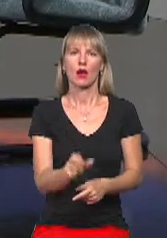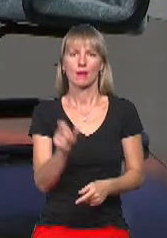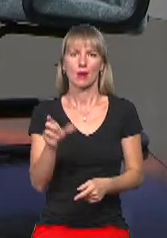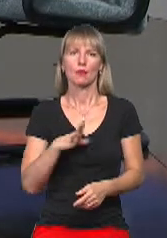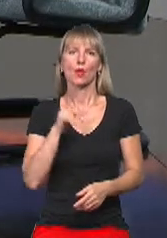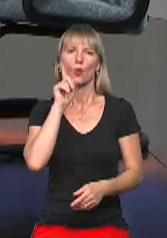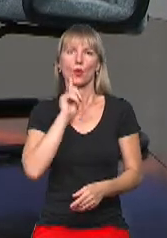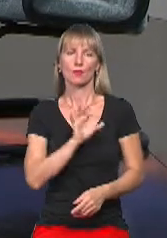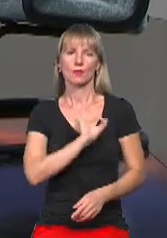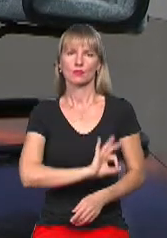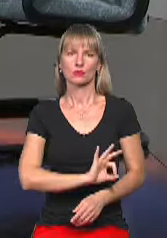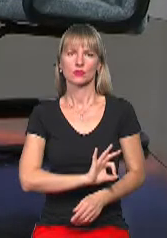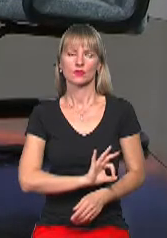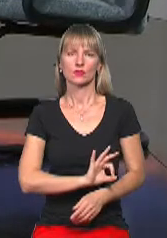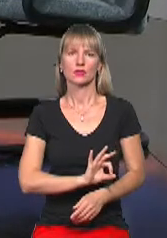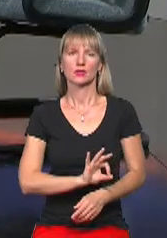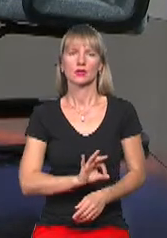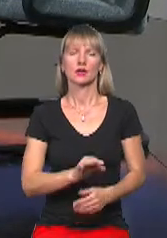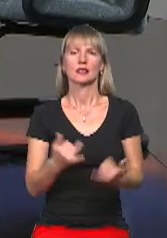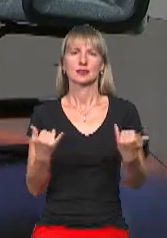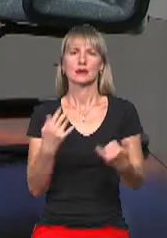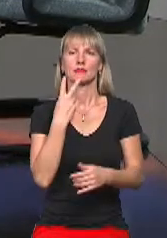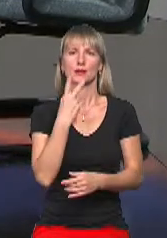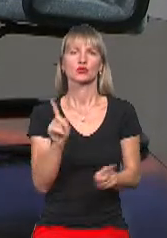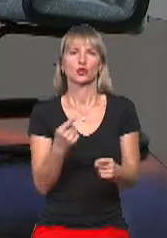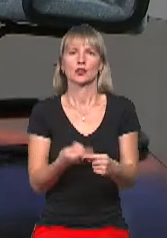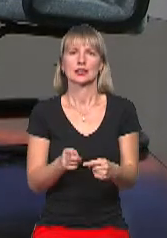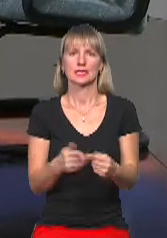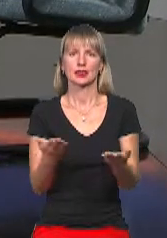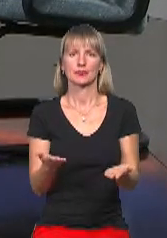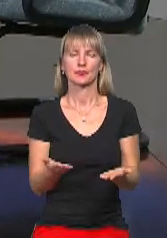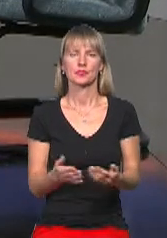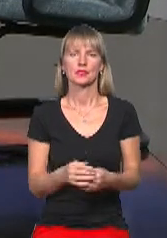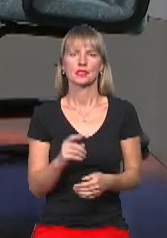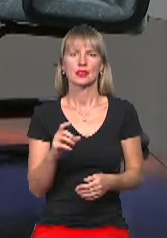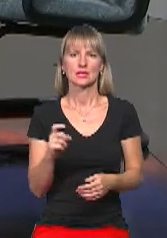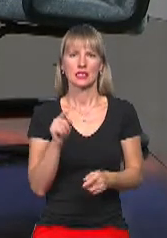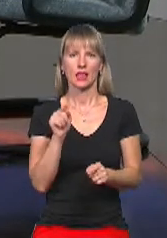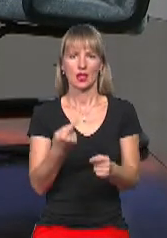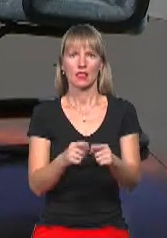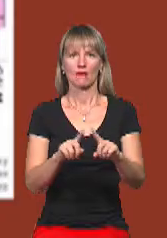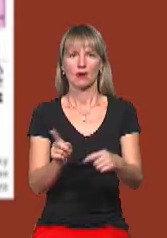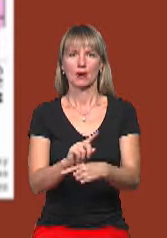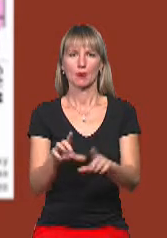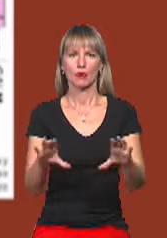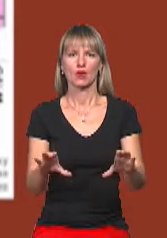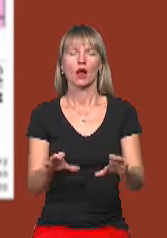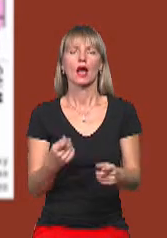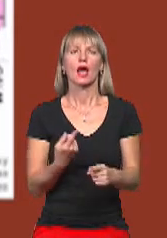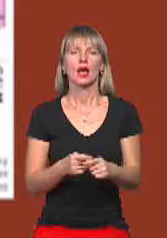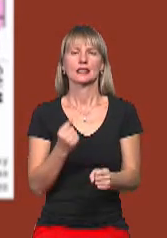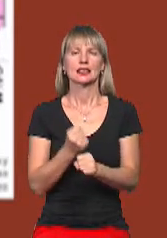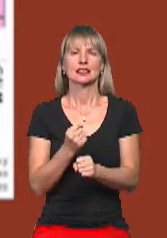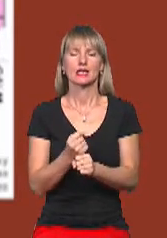этим пользоваться. Тобто не фахівцям? Да. Вот зараз ми бачимо, це що? Це з нього? Ні, это сделал уже